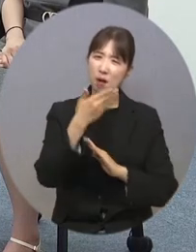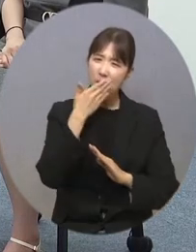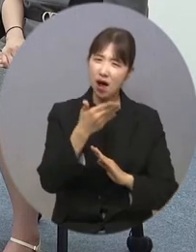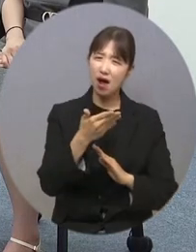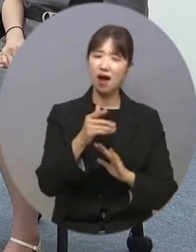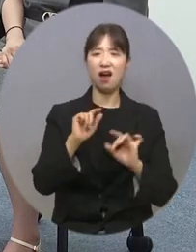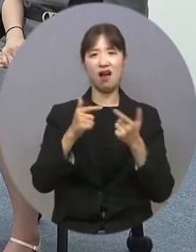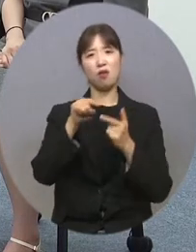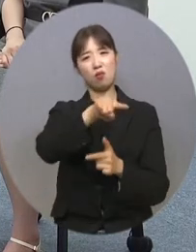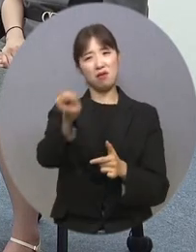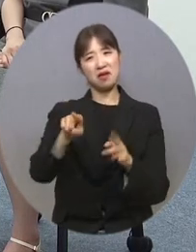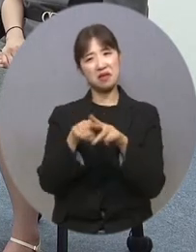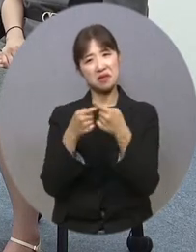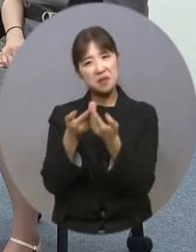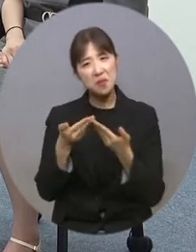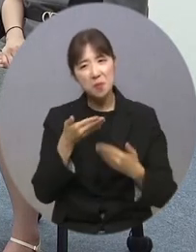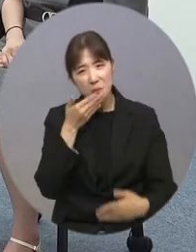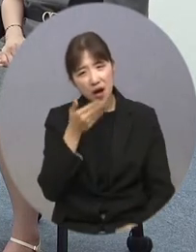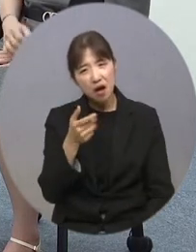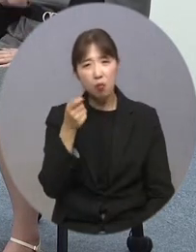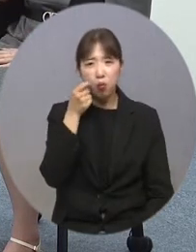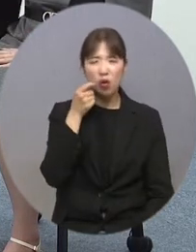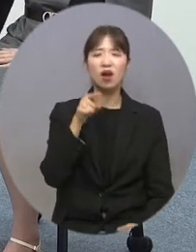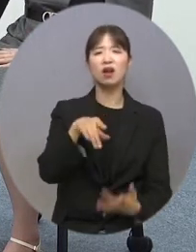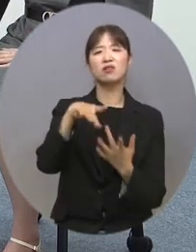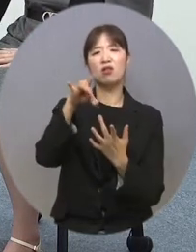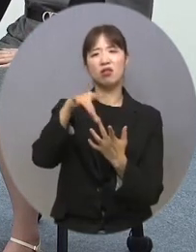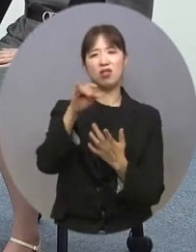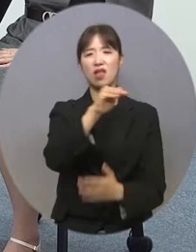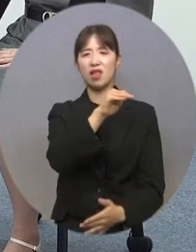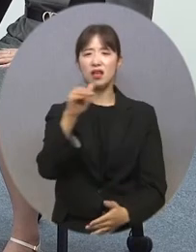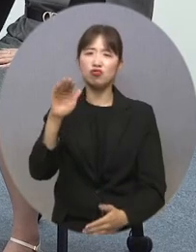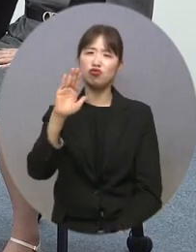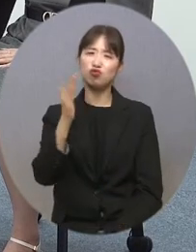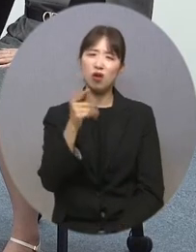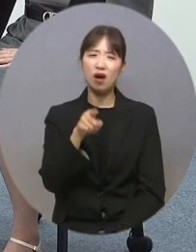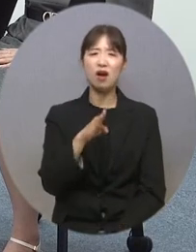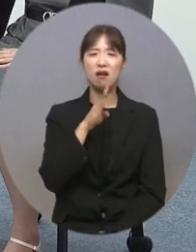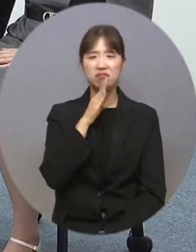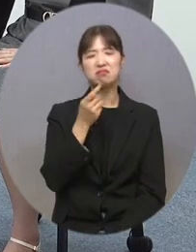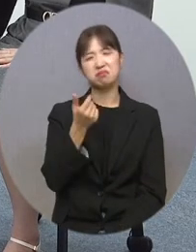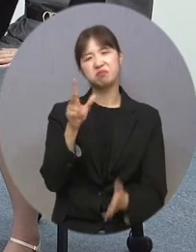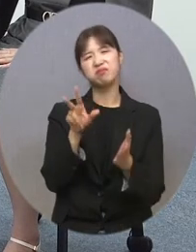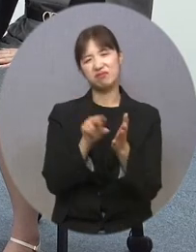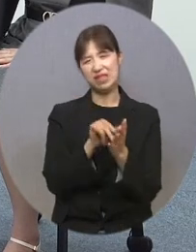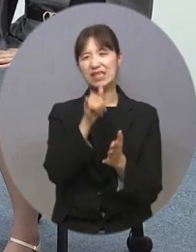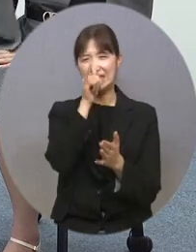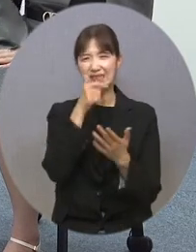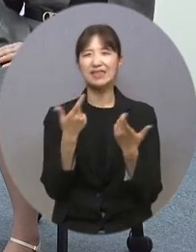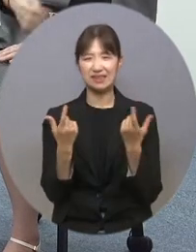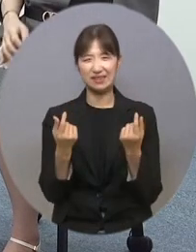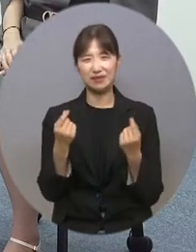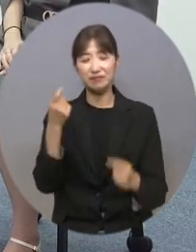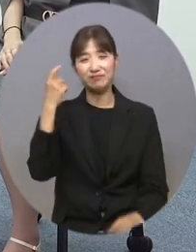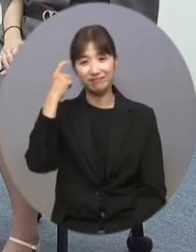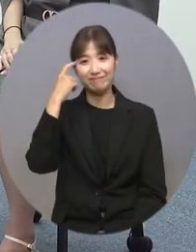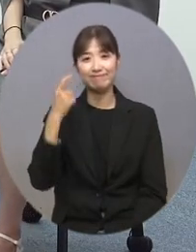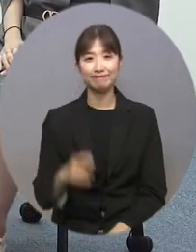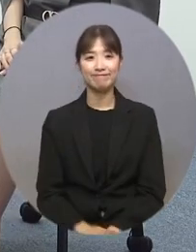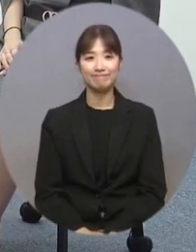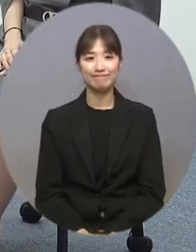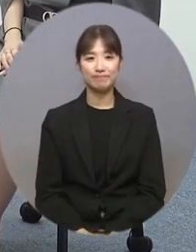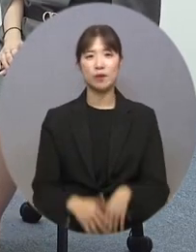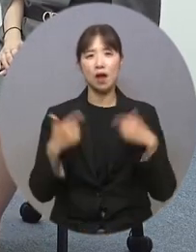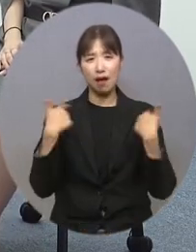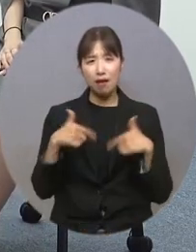가 취업이나 이 직장을 선택하는 데 기준이 된다 이런 것은 저희가 가 함께 생각해야 될 부분이 다 이런 생각이 들어요